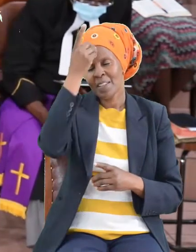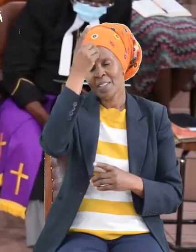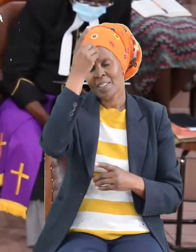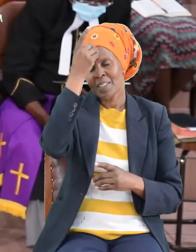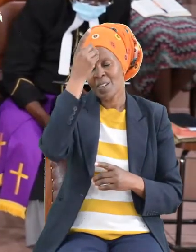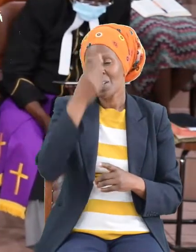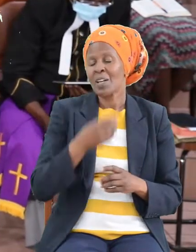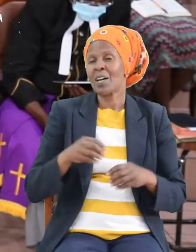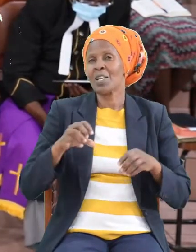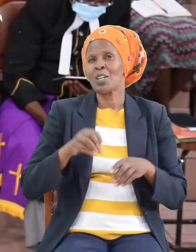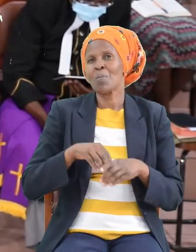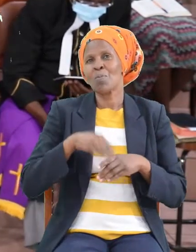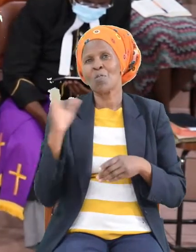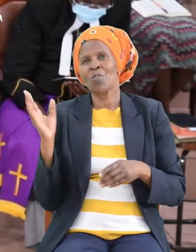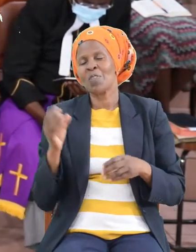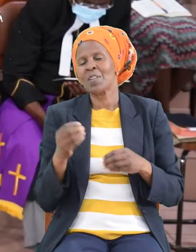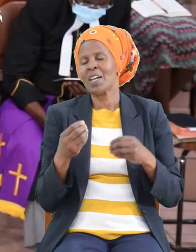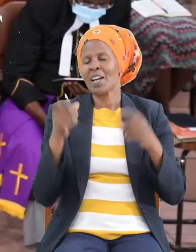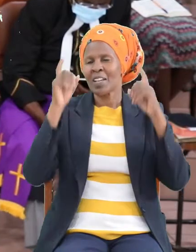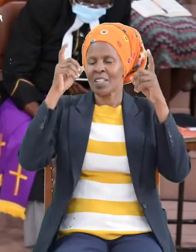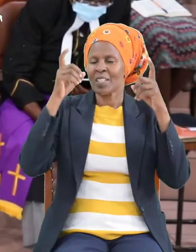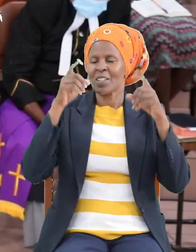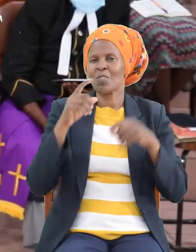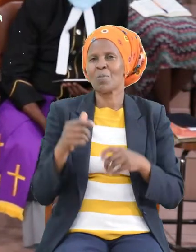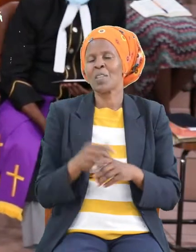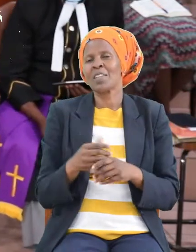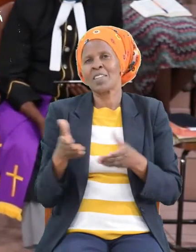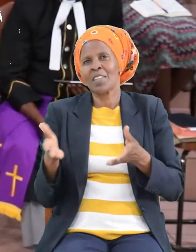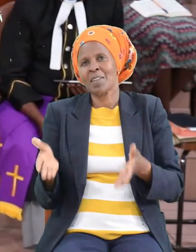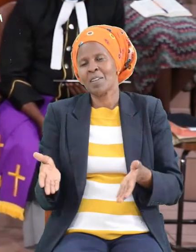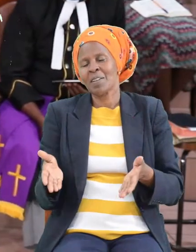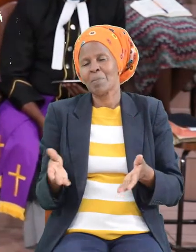akatoa pepo wengi, wala hakuwaacha pepo